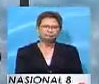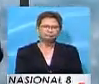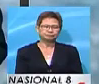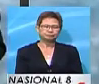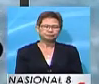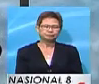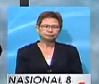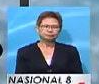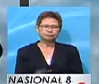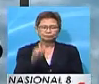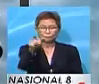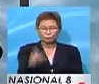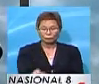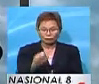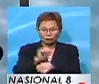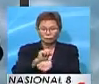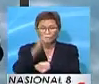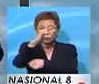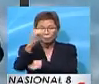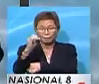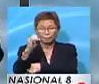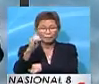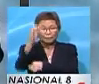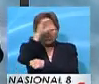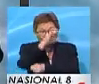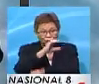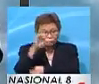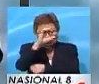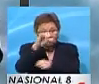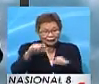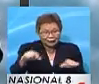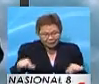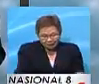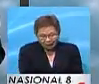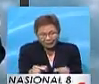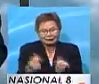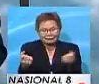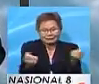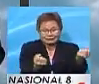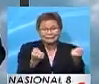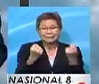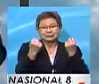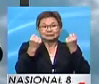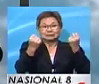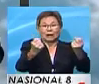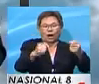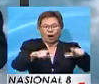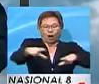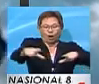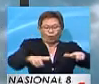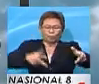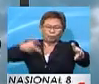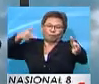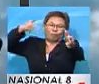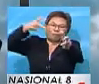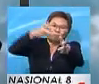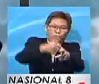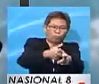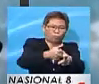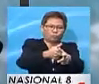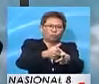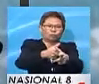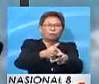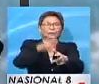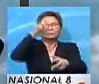1987 seorang pekerja Syarikat cari gali minyak maut selepas kereta yang dipandunya merumpuh sebuah Lori membawa buatan kayu di Hulu